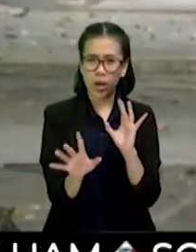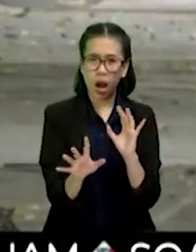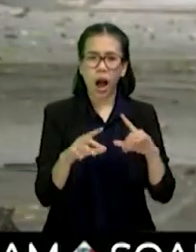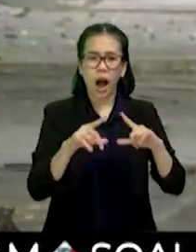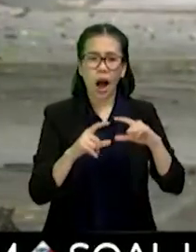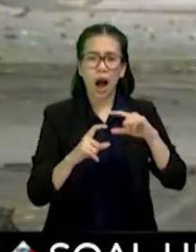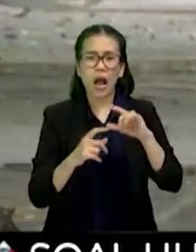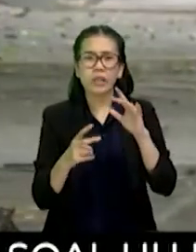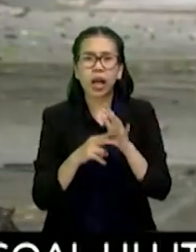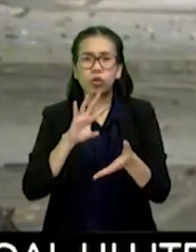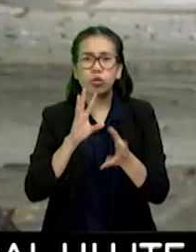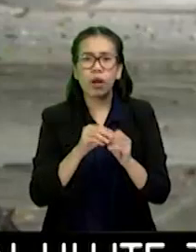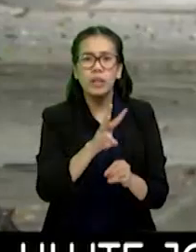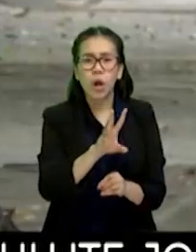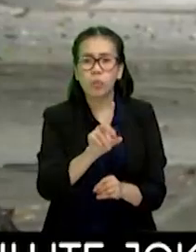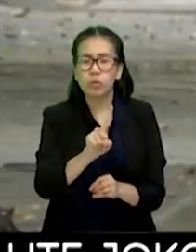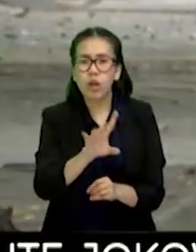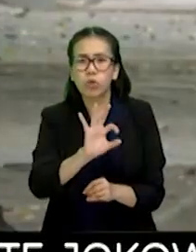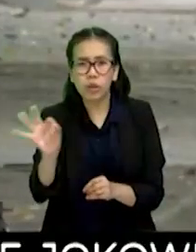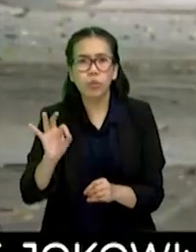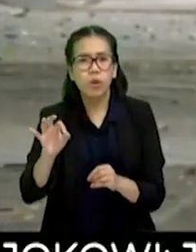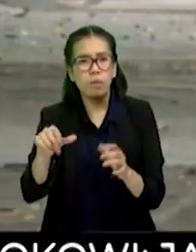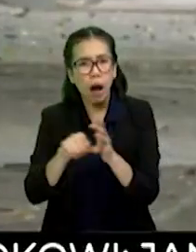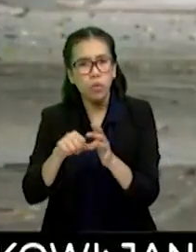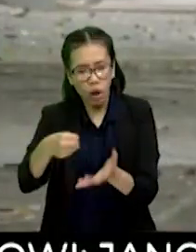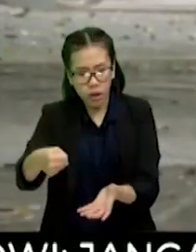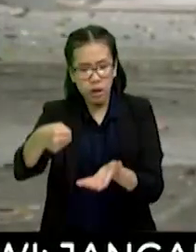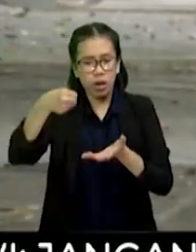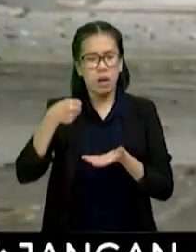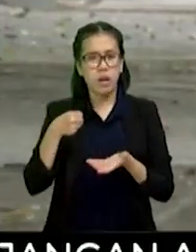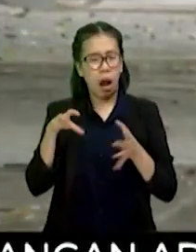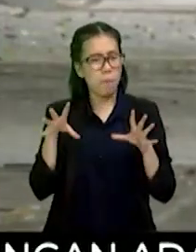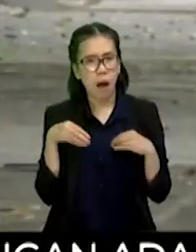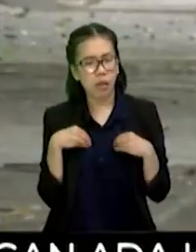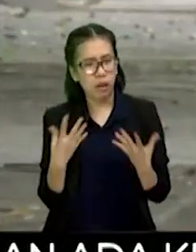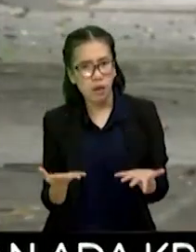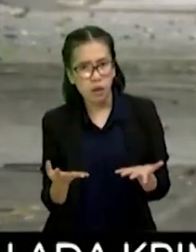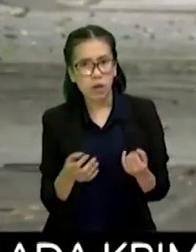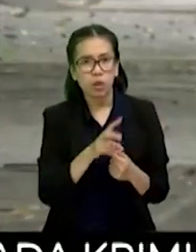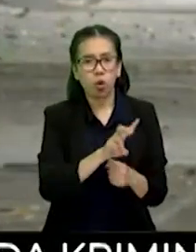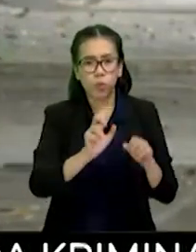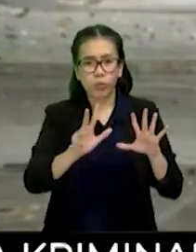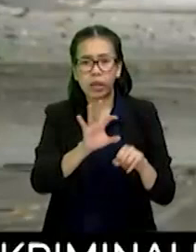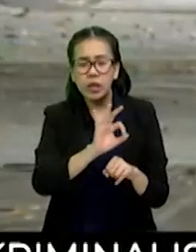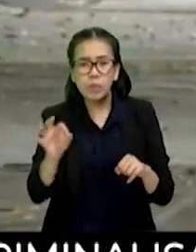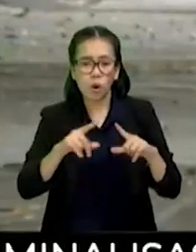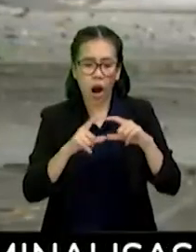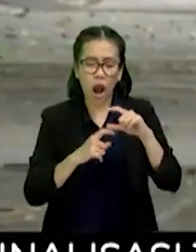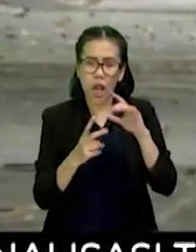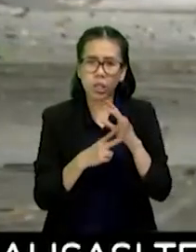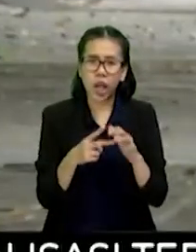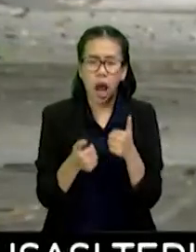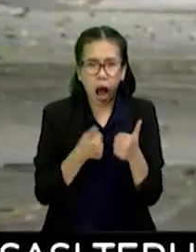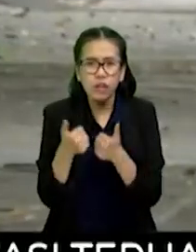ASN tercatat menjadi penerima Bansos hampir 29000 diantaranya merupakan absen berstatus aktif